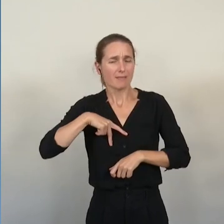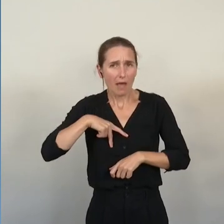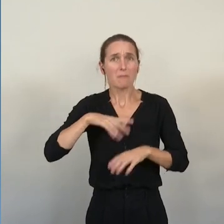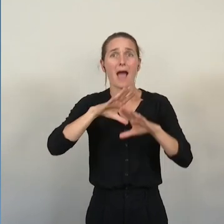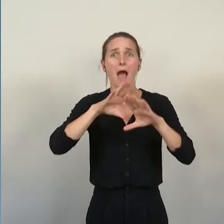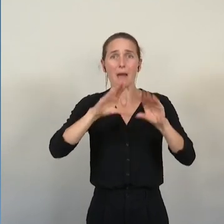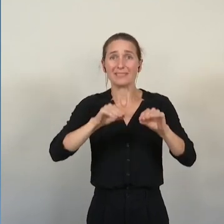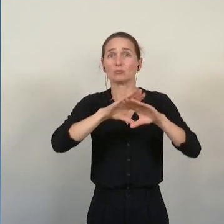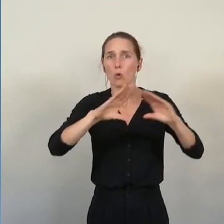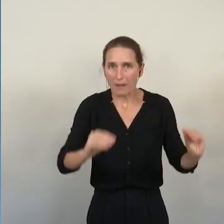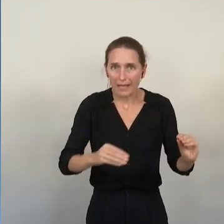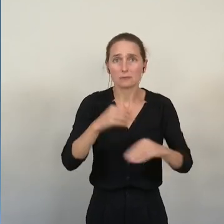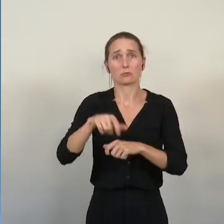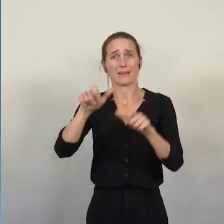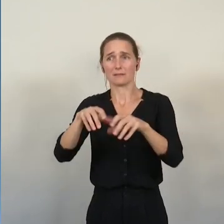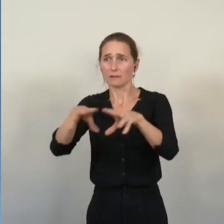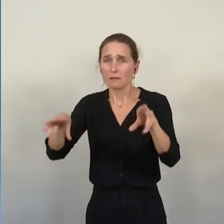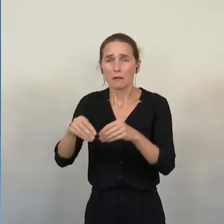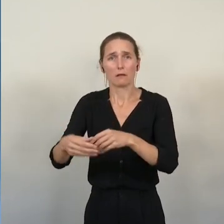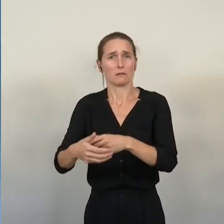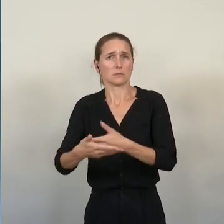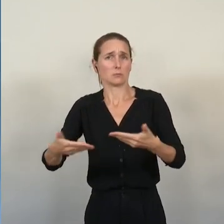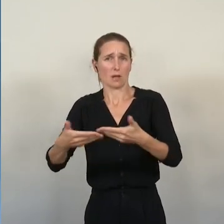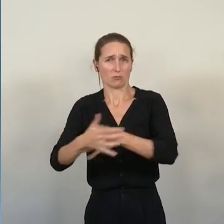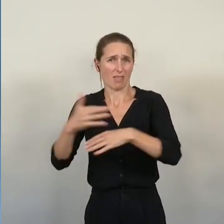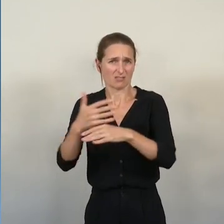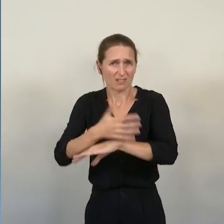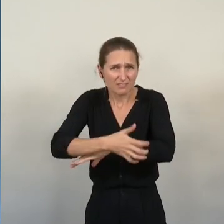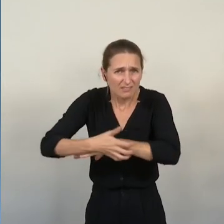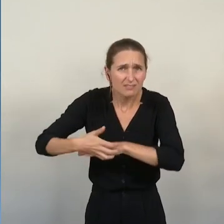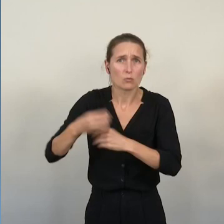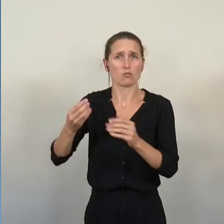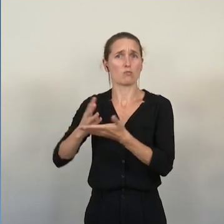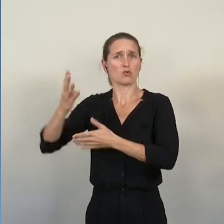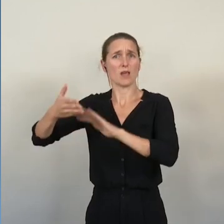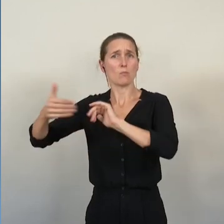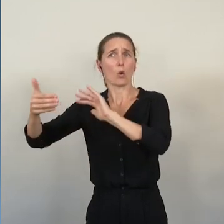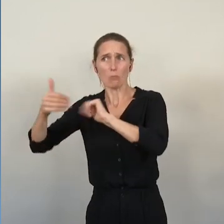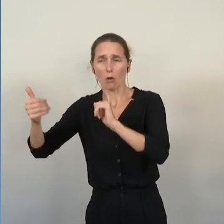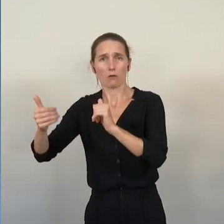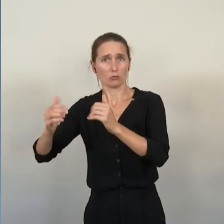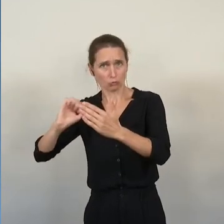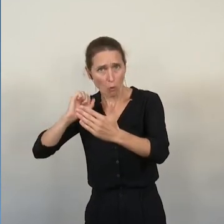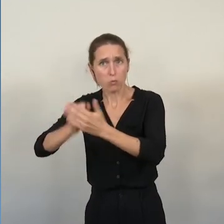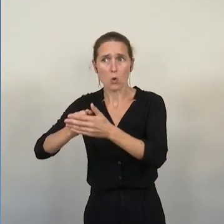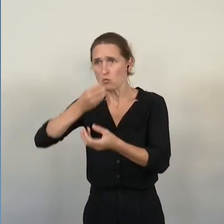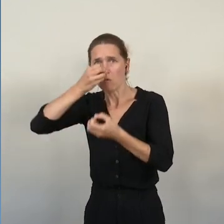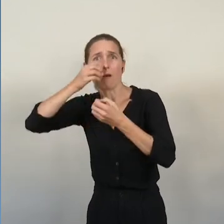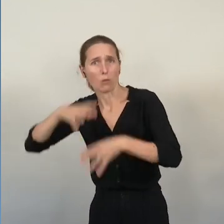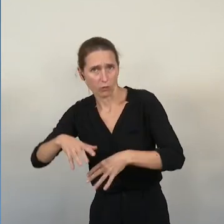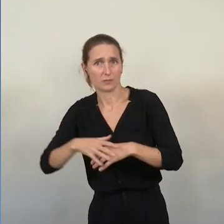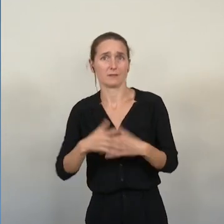en situation de précarité énergétique le nombre de projets murmur aboutis lancés ou abandonnés ce territoire bénéficiera donc d'un